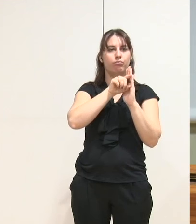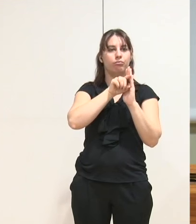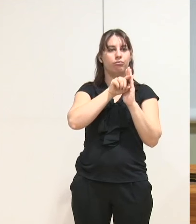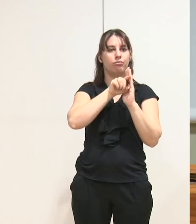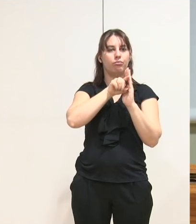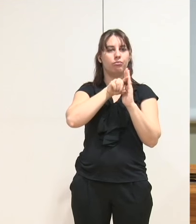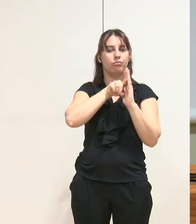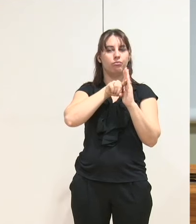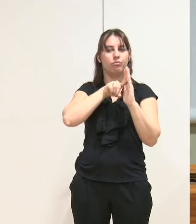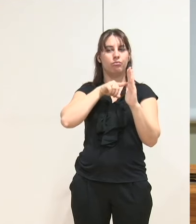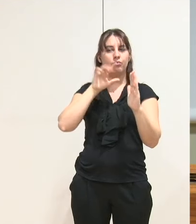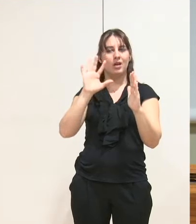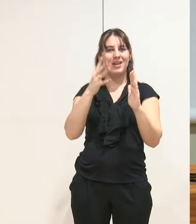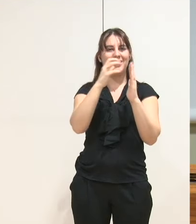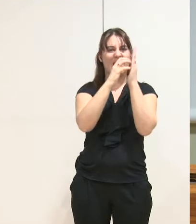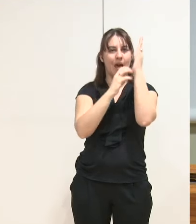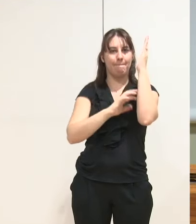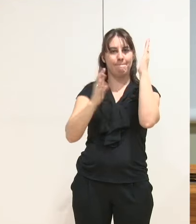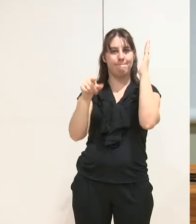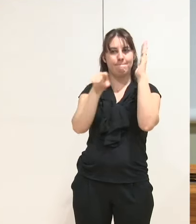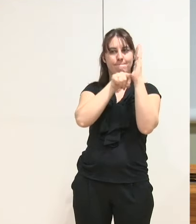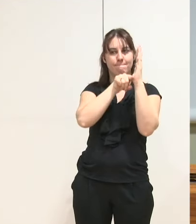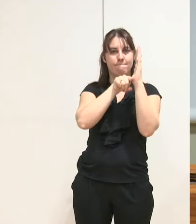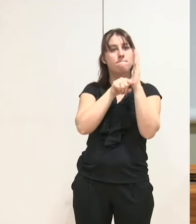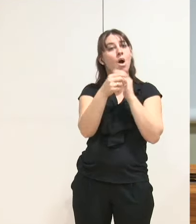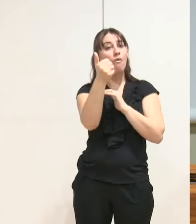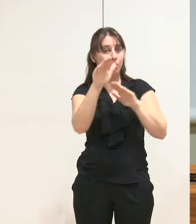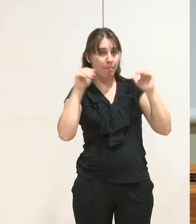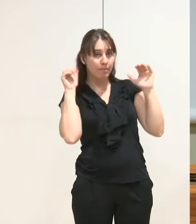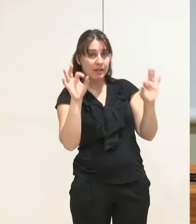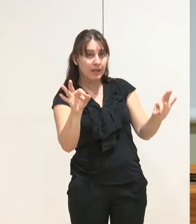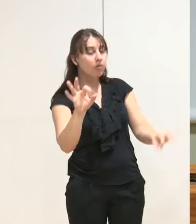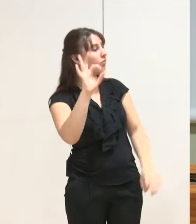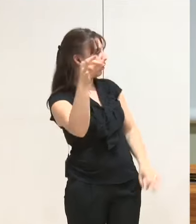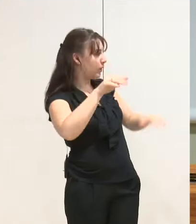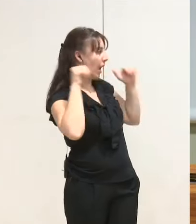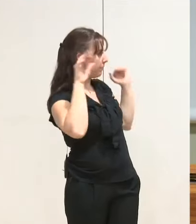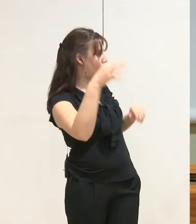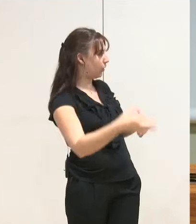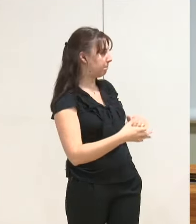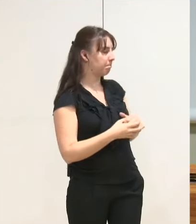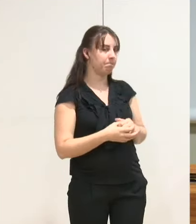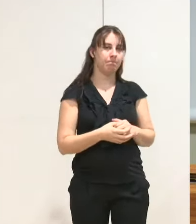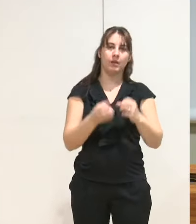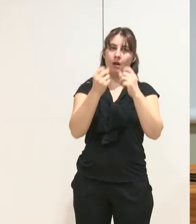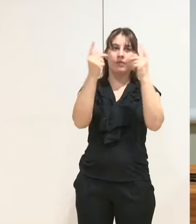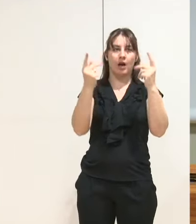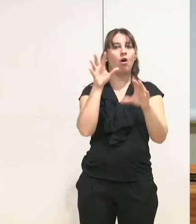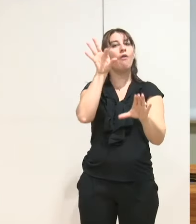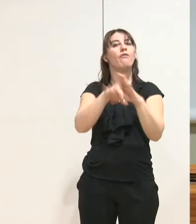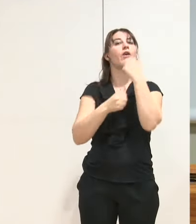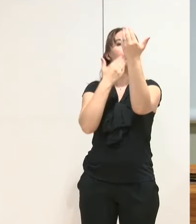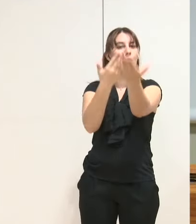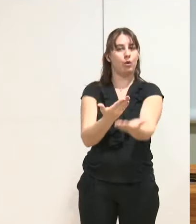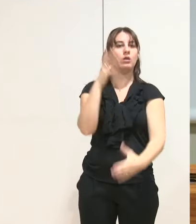le 5e alinéa oou du coup vous vous abstiendrez ou donc je mets cette délibération au